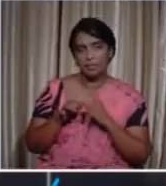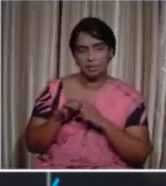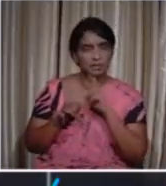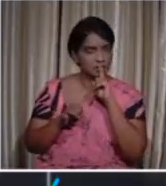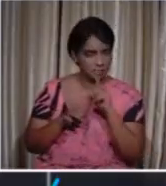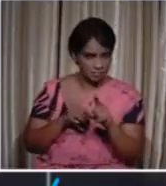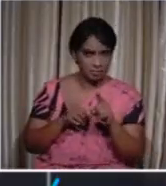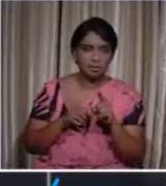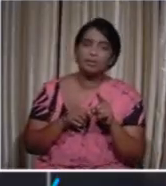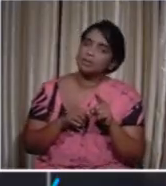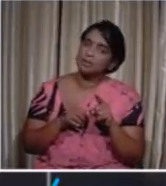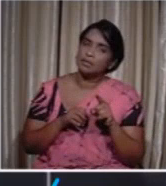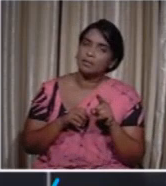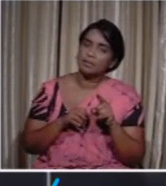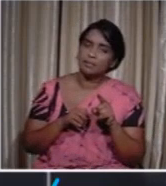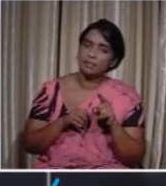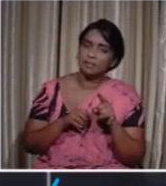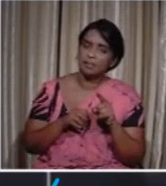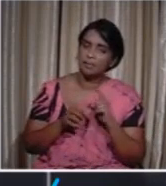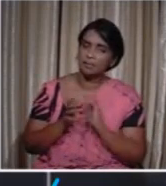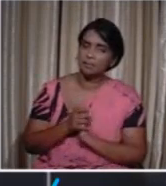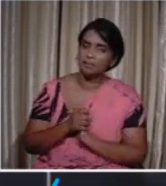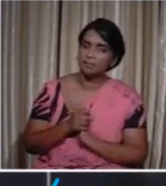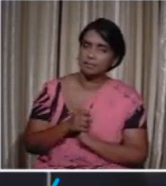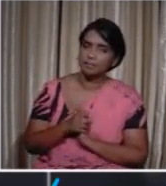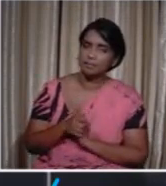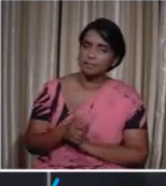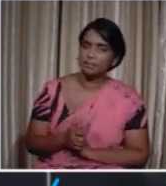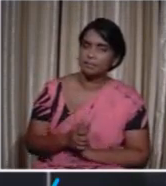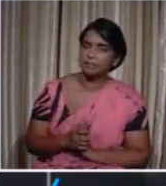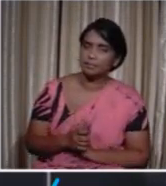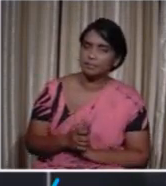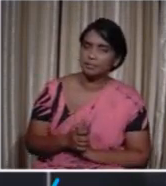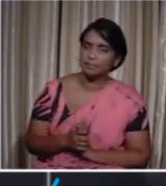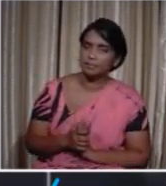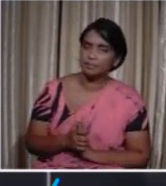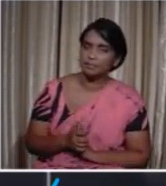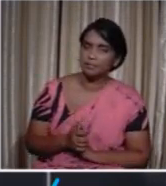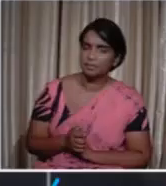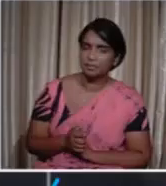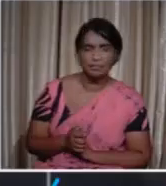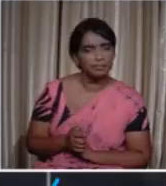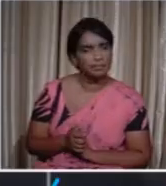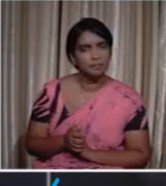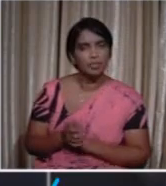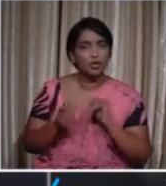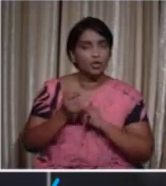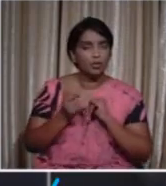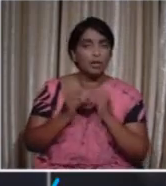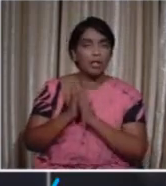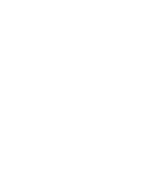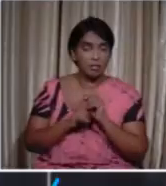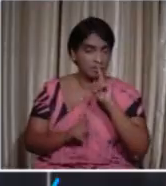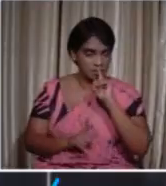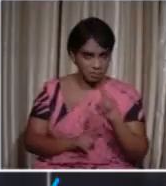නැවතත් පාර්ලිමේන්තු සභාවේදී අදහස් පළ කළා. විශේෂයෙන්ම පාර්ලිමේන්තු කටයුතු කොමිටිය රැස්තු නැද්දී සුමන්දිරන් මන්ත්‍රීතුමා කියලා